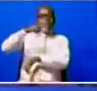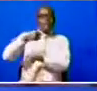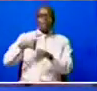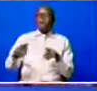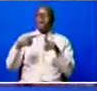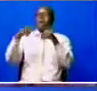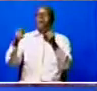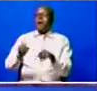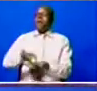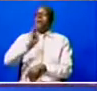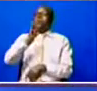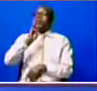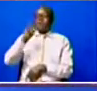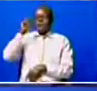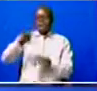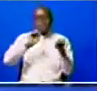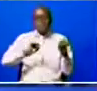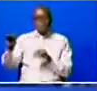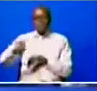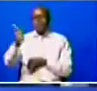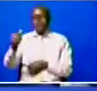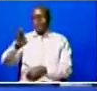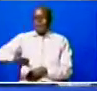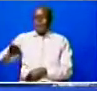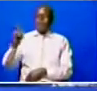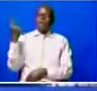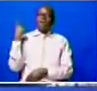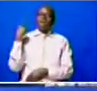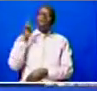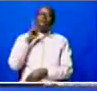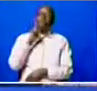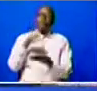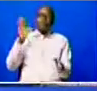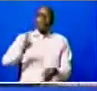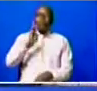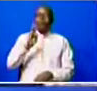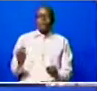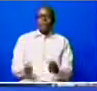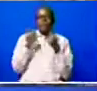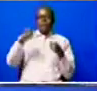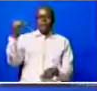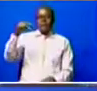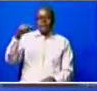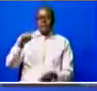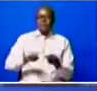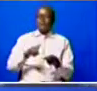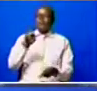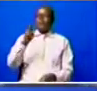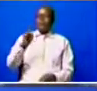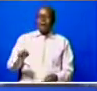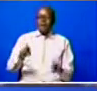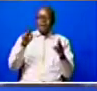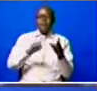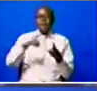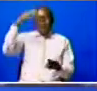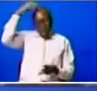tena iko maji na kuja kila mtu ahame. Hapo kesho maji zaidi yanatarajiwa katika kaunti za Garissa, Tana River na Lamu,